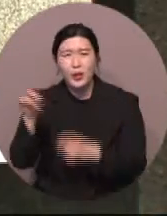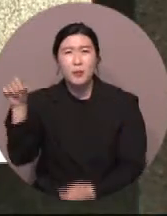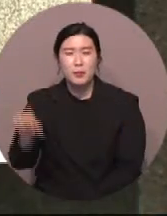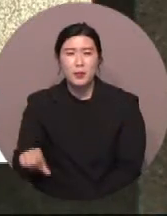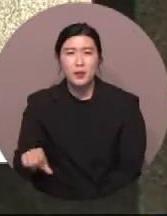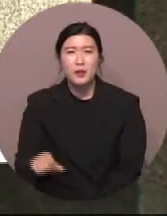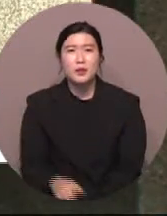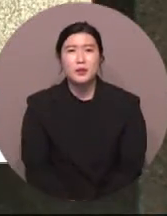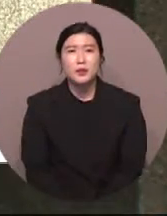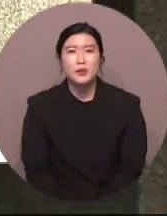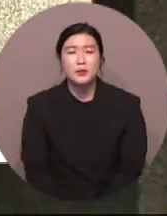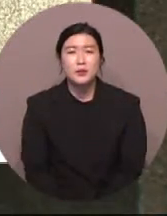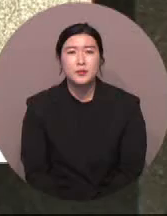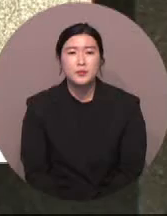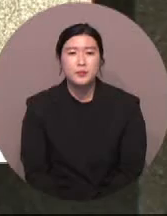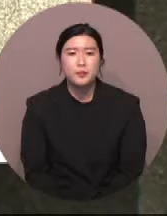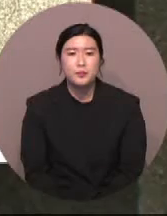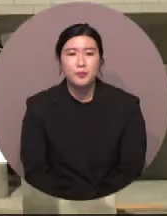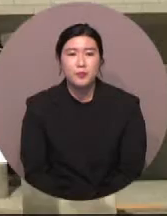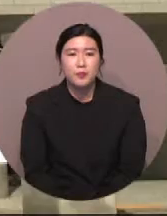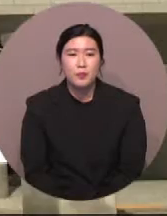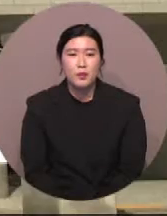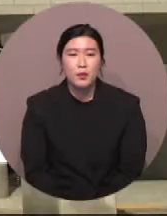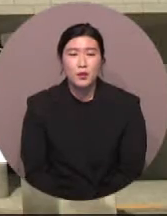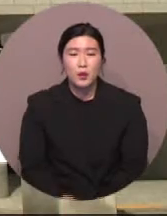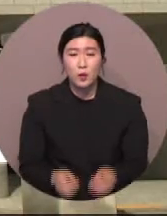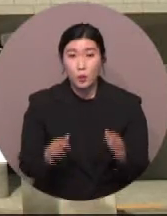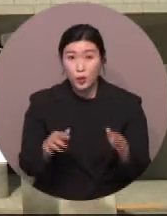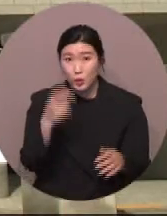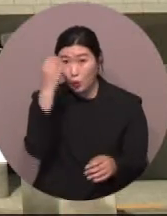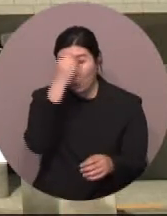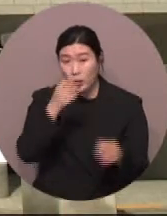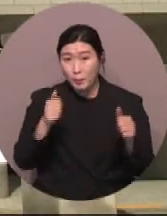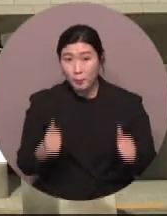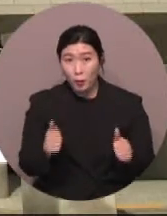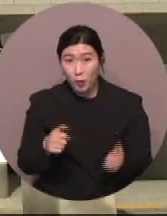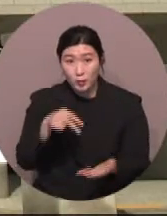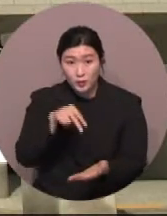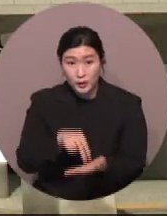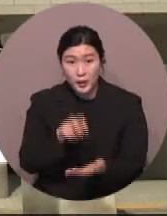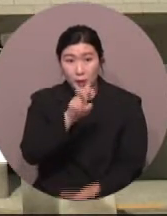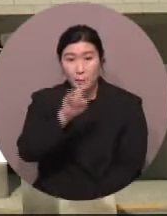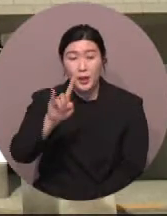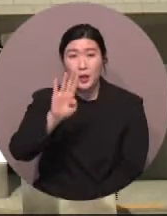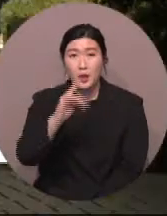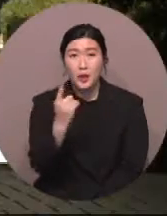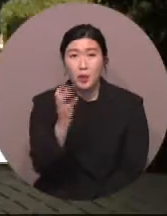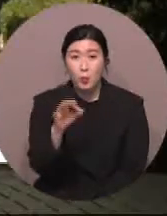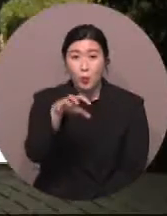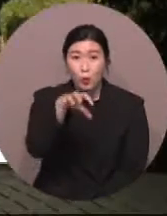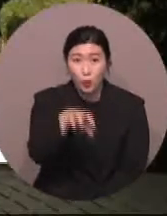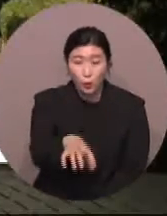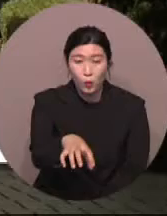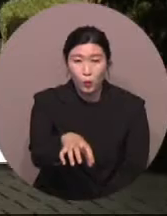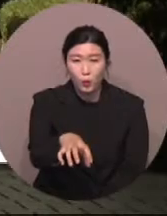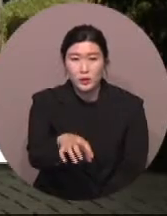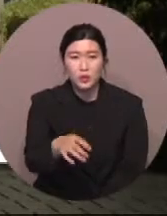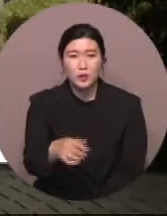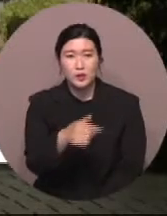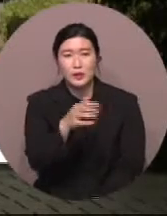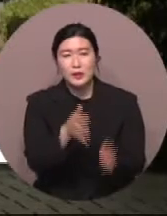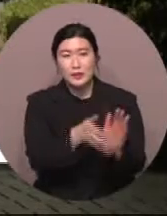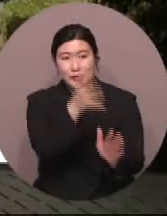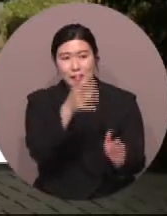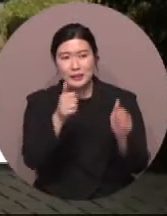승소해 씁니다 대전고법 행정 1부는 매봉 파크 pfv 주식회사가 대전 시장을 상대로